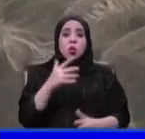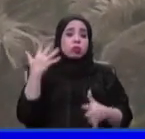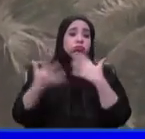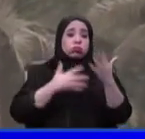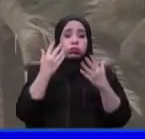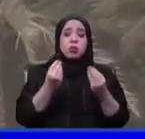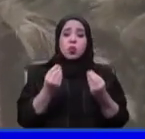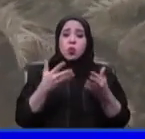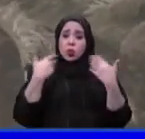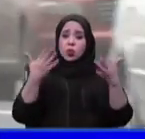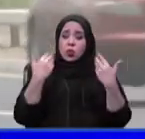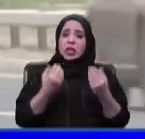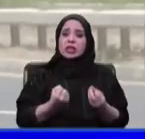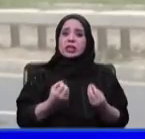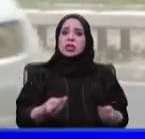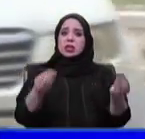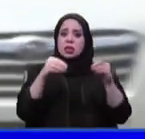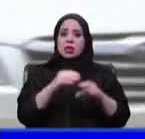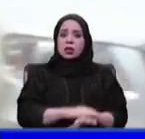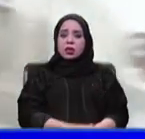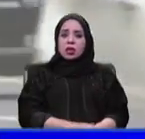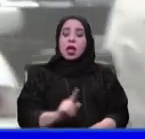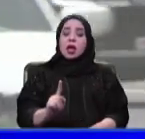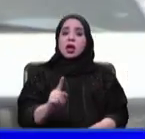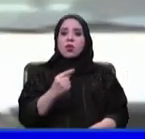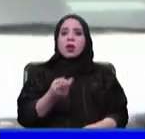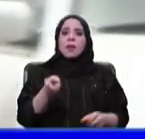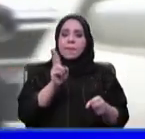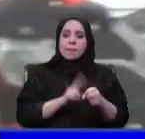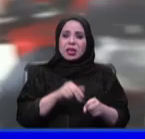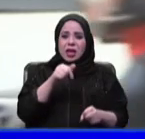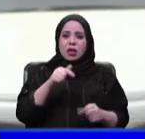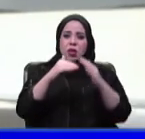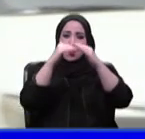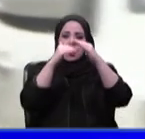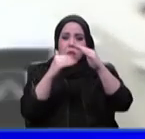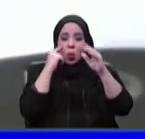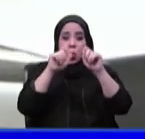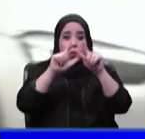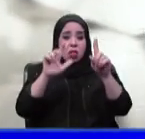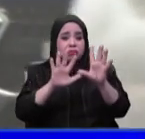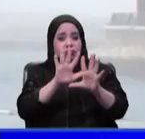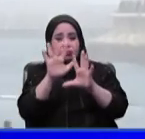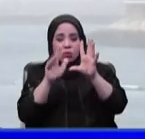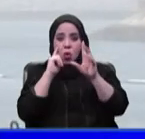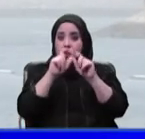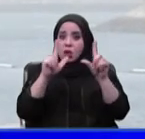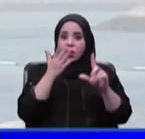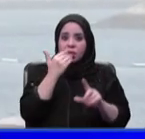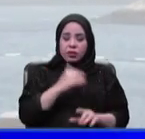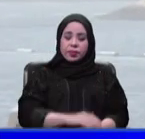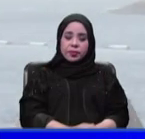في البداية زين، خاصة الساعات الأولى، ومما يؤدي إلى تدني الرؤية الأفقية إلى أقل من